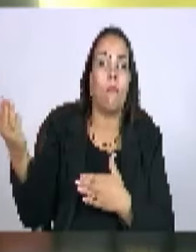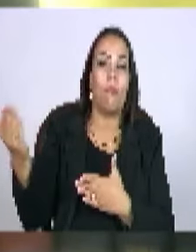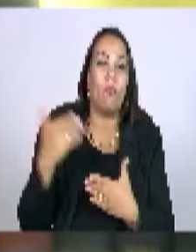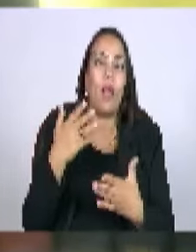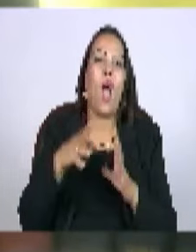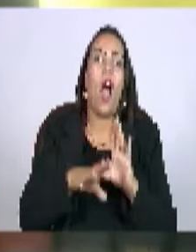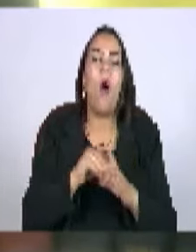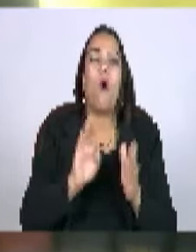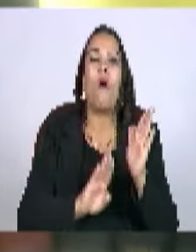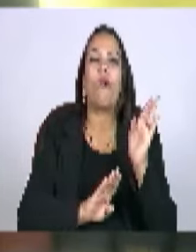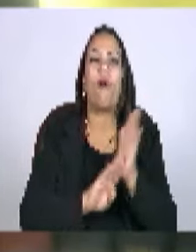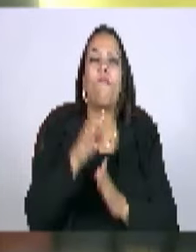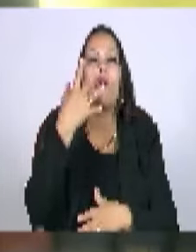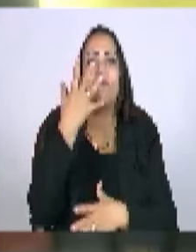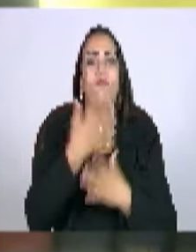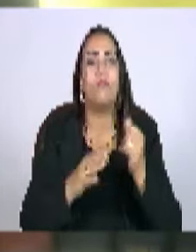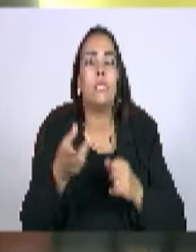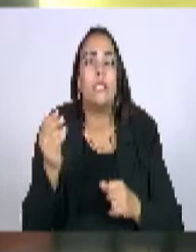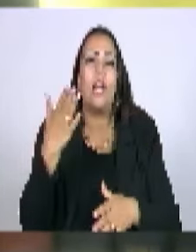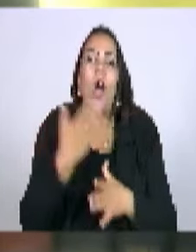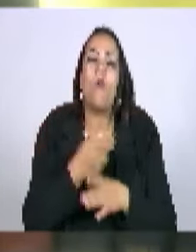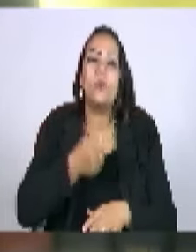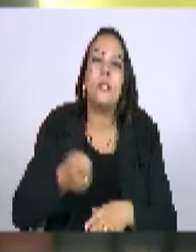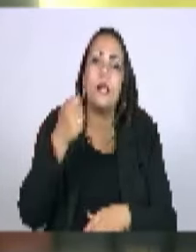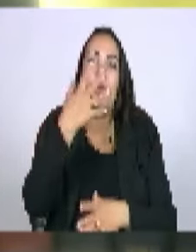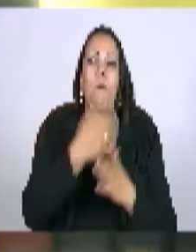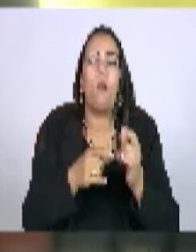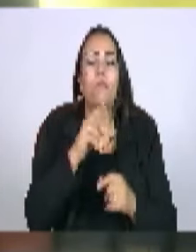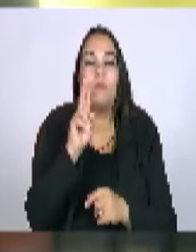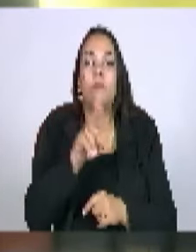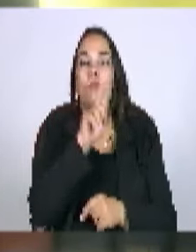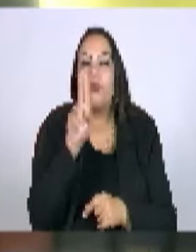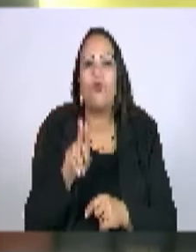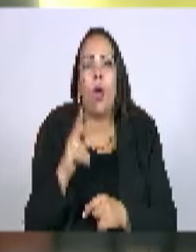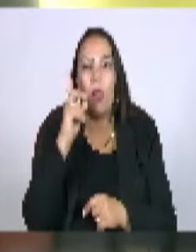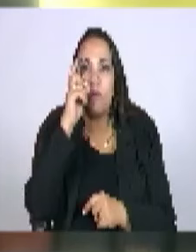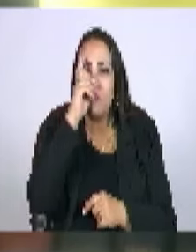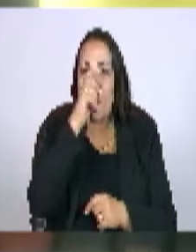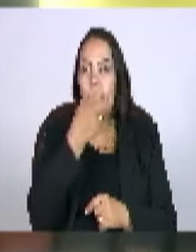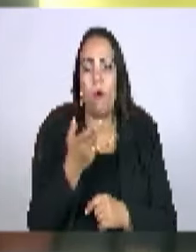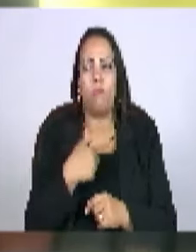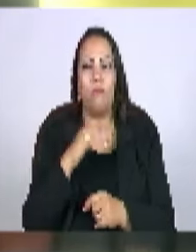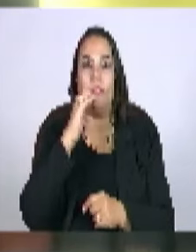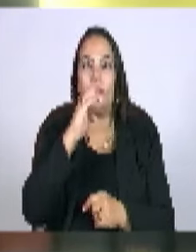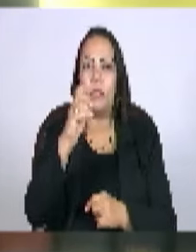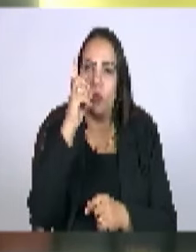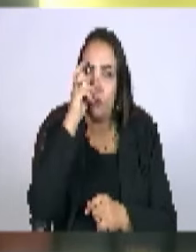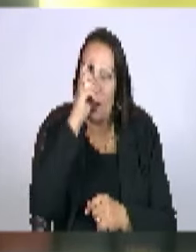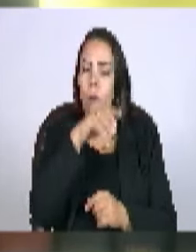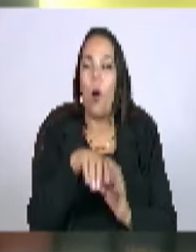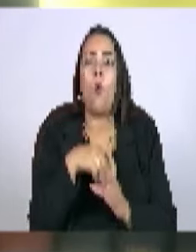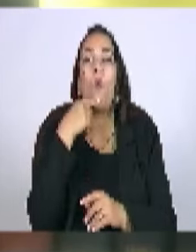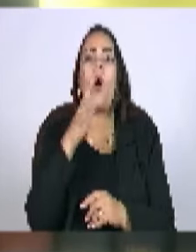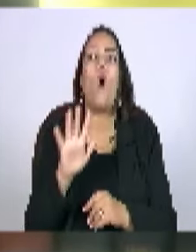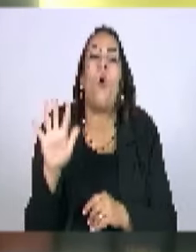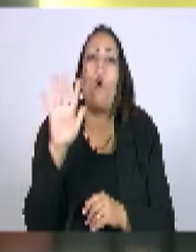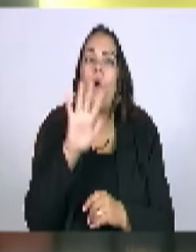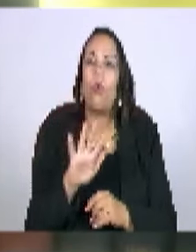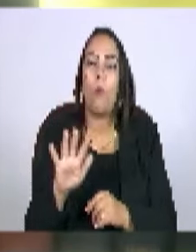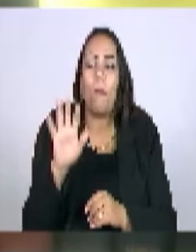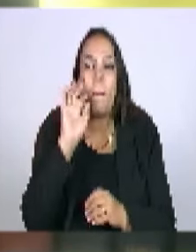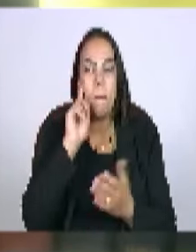الخصوبه او زياده المواليد طبعا اسئله صعبه واجابات اصعب واوروبا اصبحت قاره